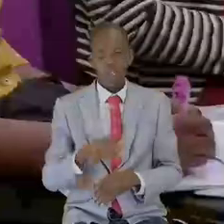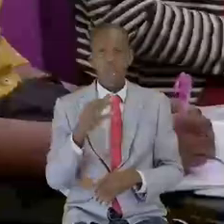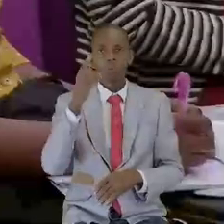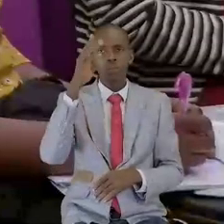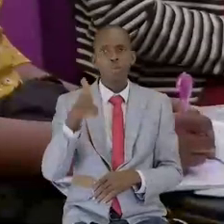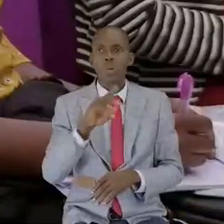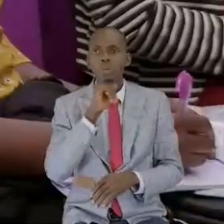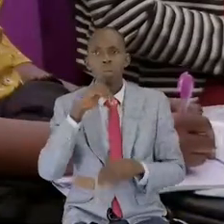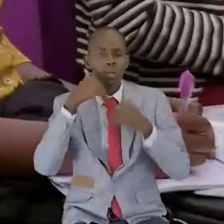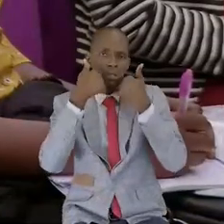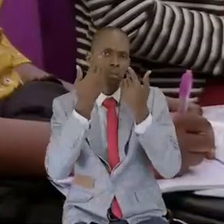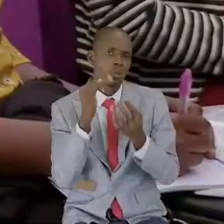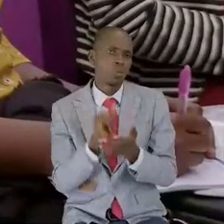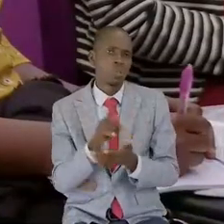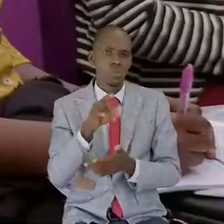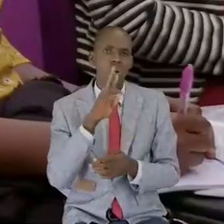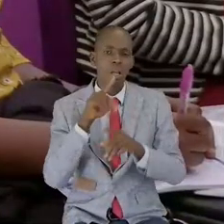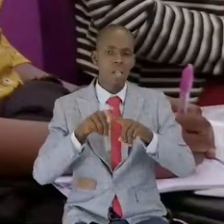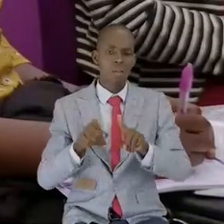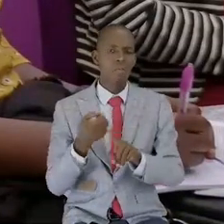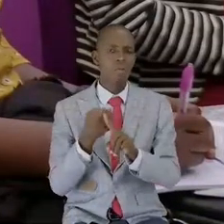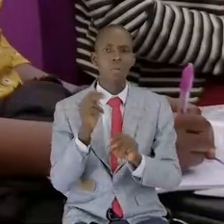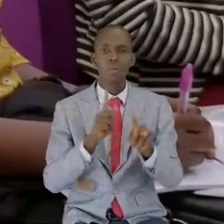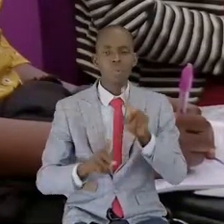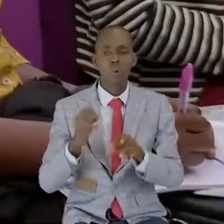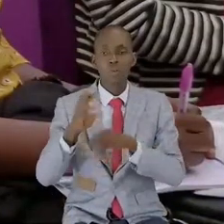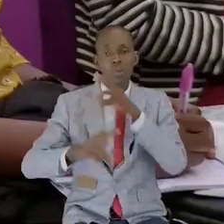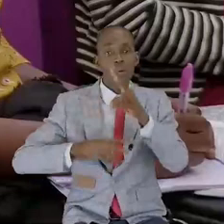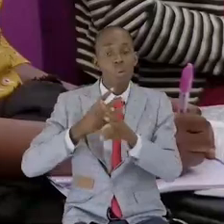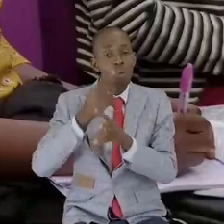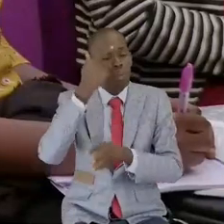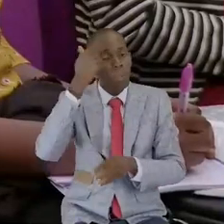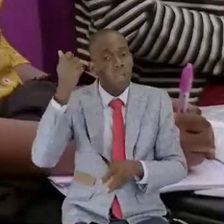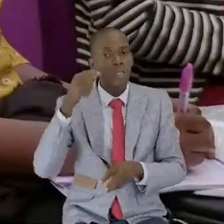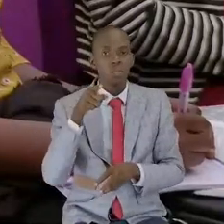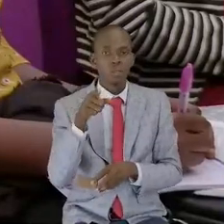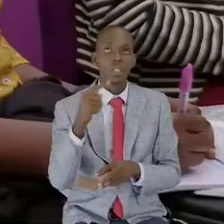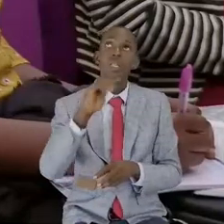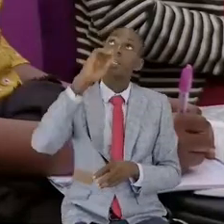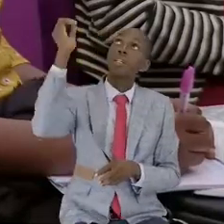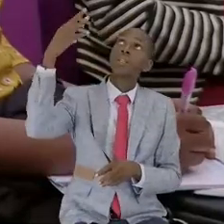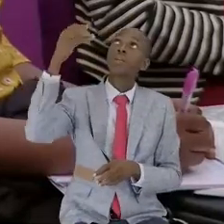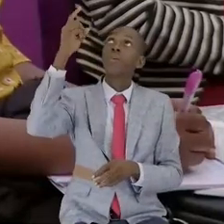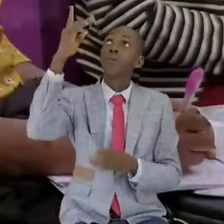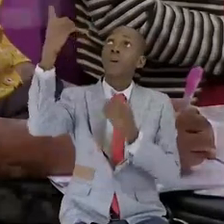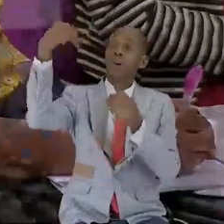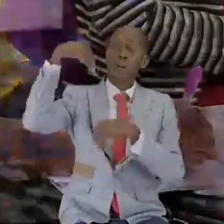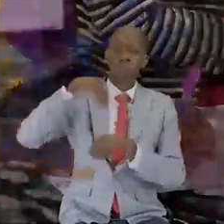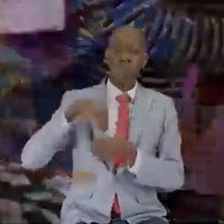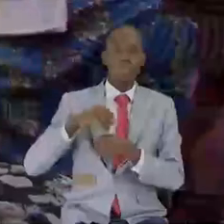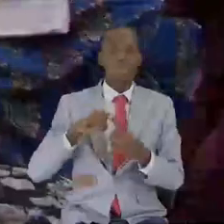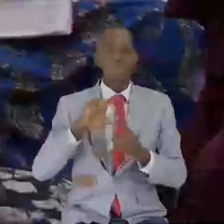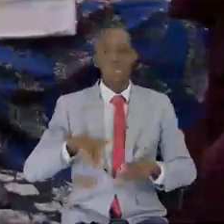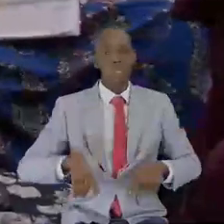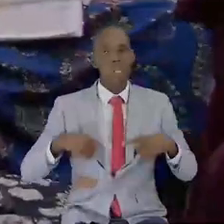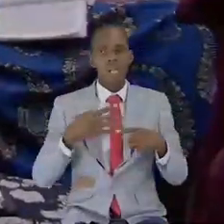honte de cela. Tu es différent des gens du monde parce que la grâce de Dieu est venue dans ta vie et